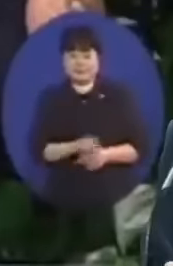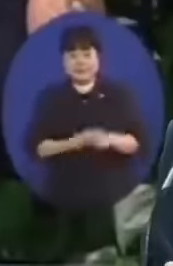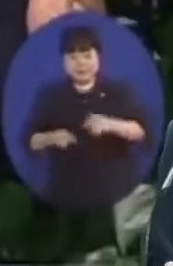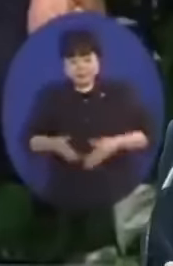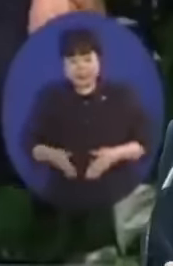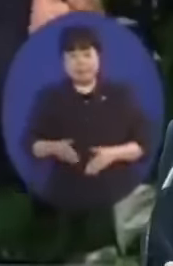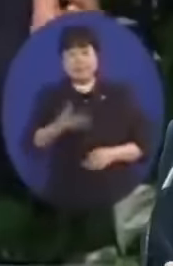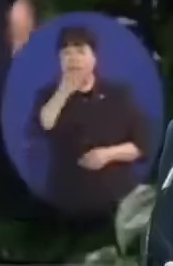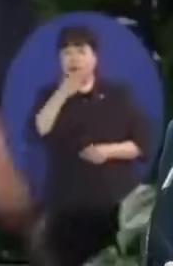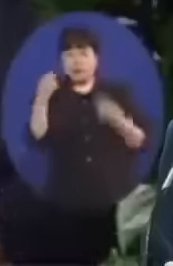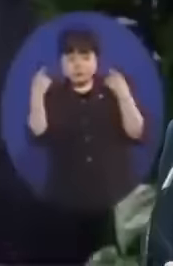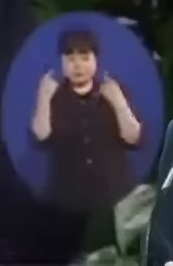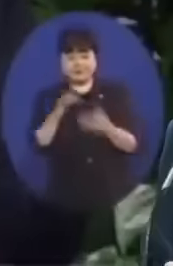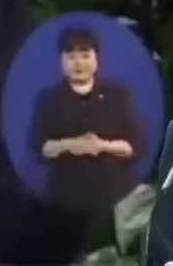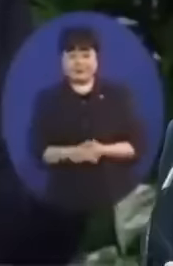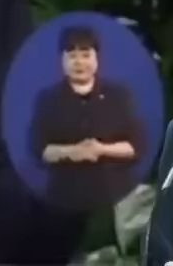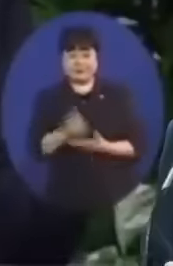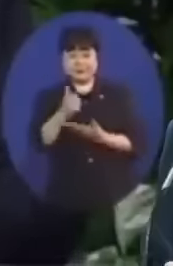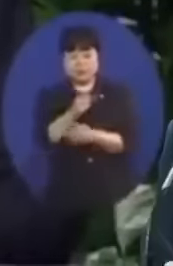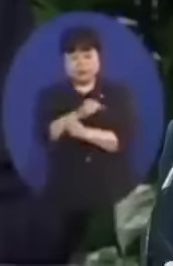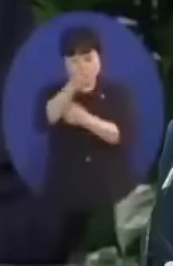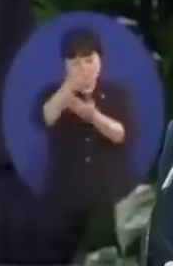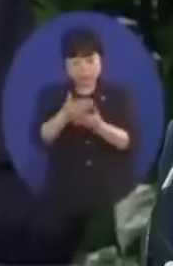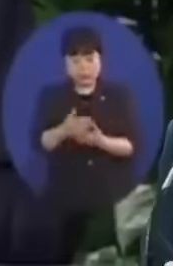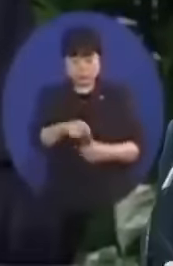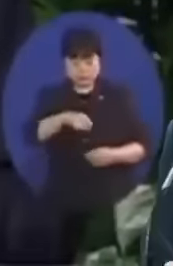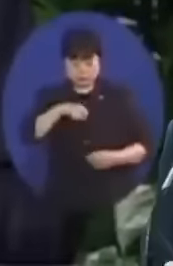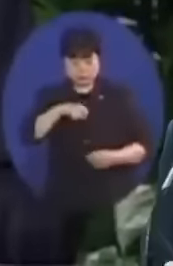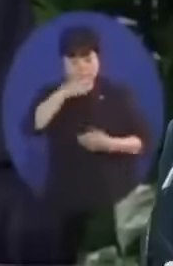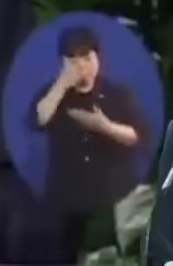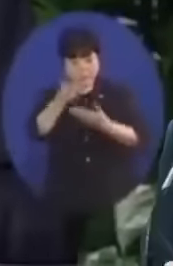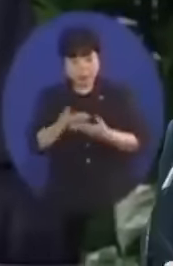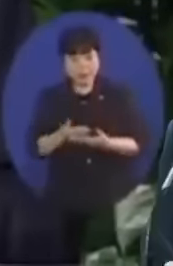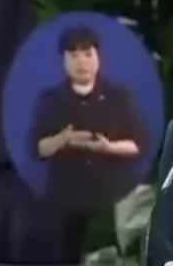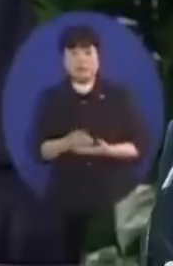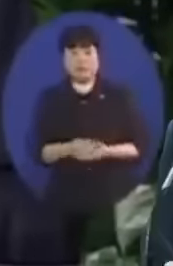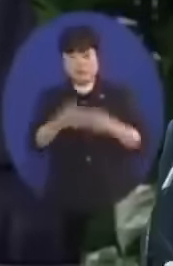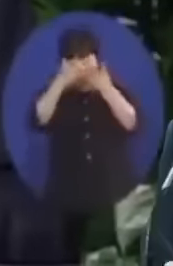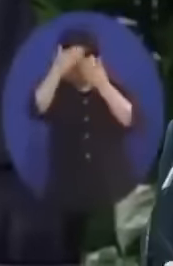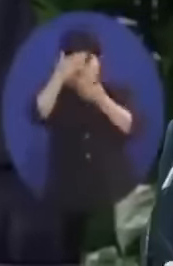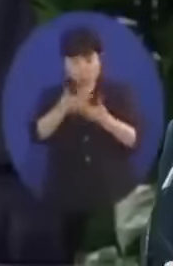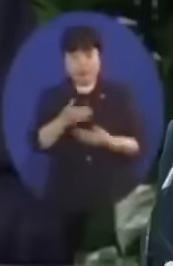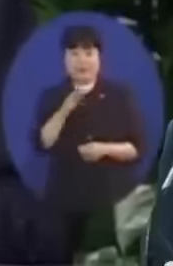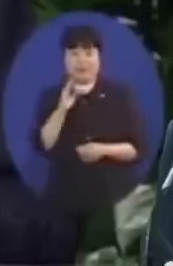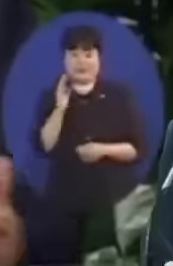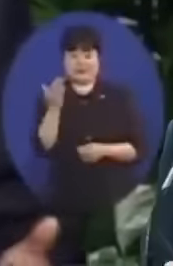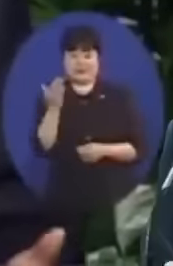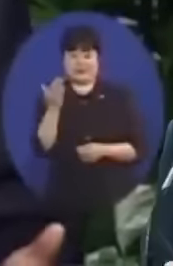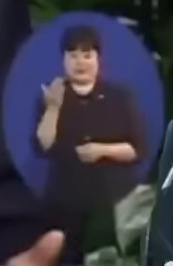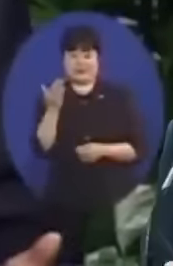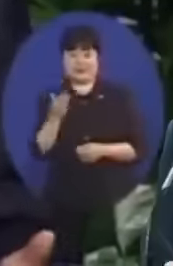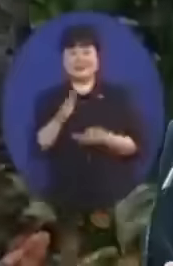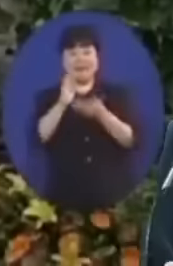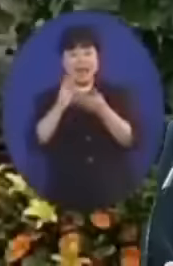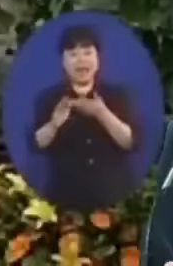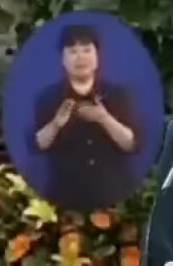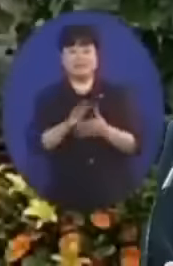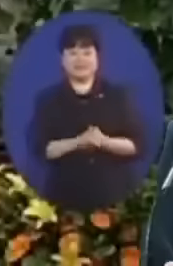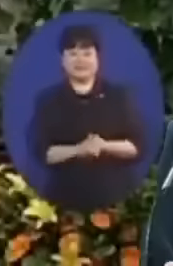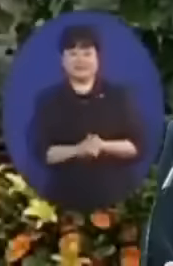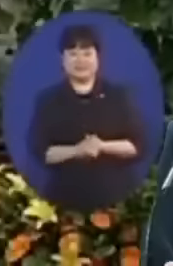중생의 복음이 주어진 것입니다. 죄가 용서받고 의롭다함을 얻는 것이 공짜로 주어진 것입니다. 그 다음은